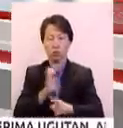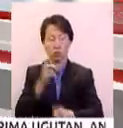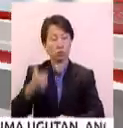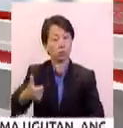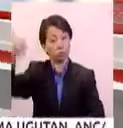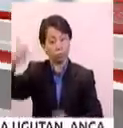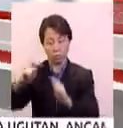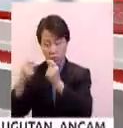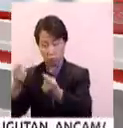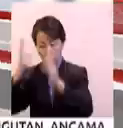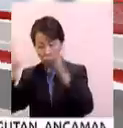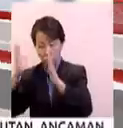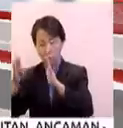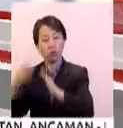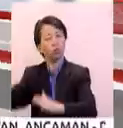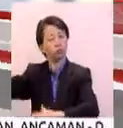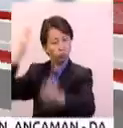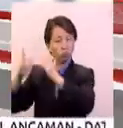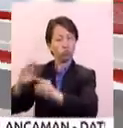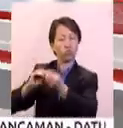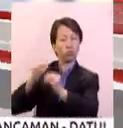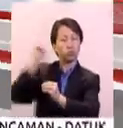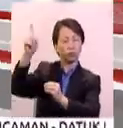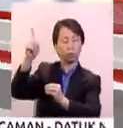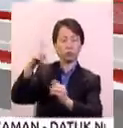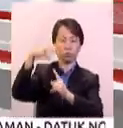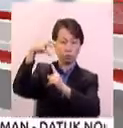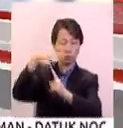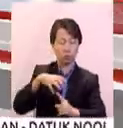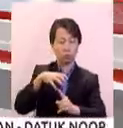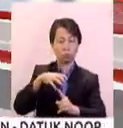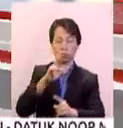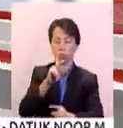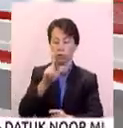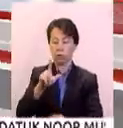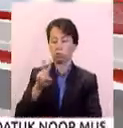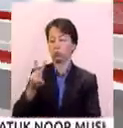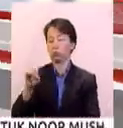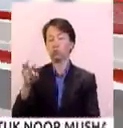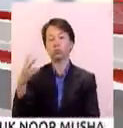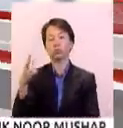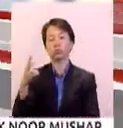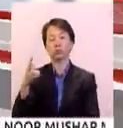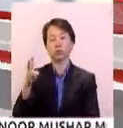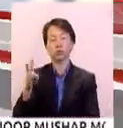dimenangi kontinjen negara ketika bergelar juara pada Temasya Kuala Lumpur 2017.